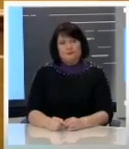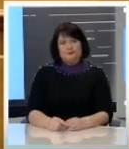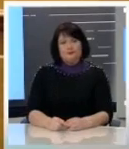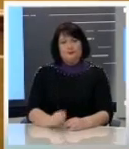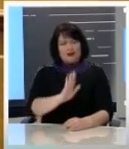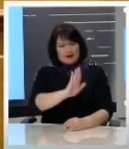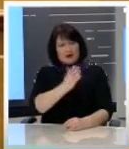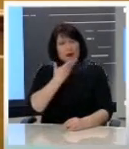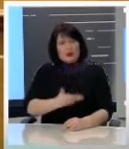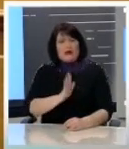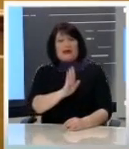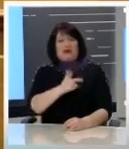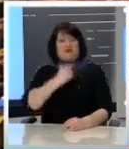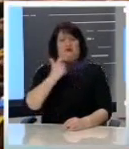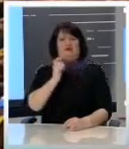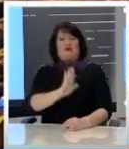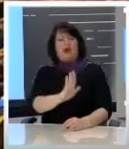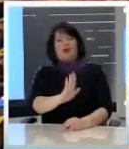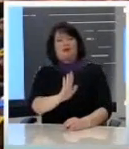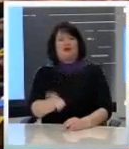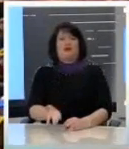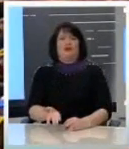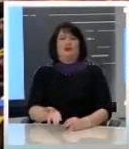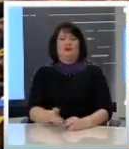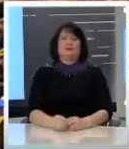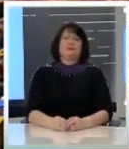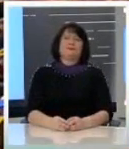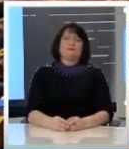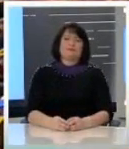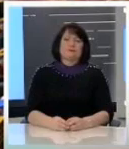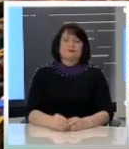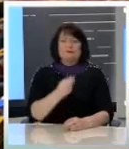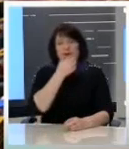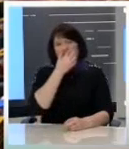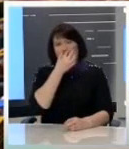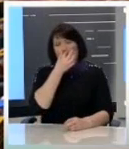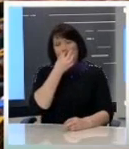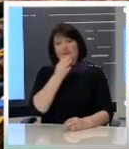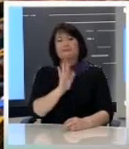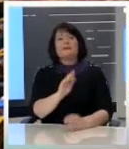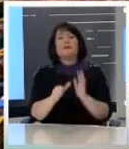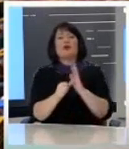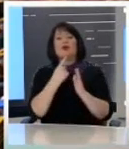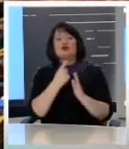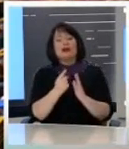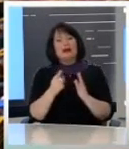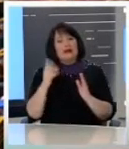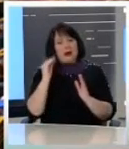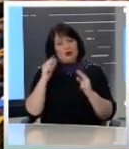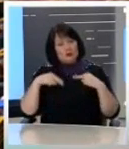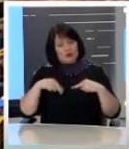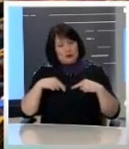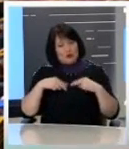πληστηριασμού. Αφήστε με ολοκληρώσω. Παρακαλώ. Αφήστε με ολοκληρώσω. Αφήστε το δημιουργικό διάλογο να ακούσουμε τον Υπουργό.